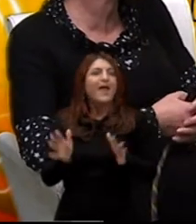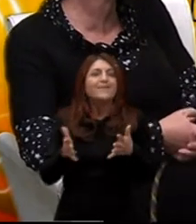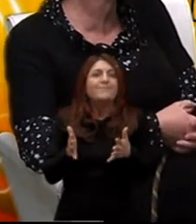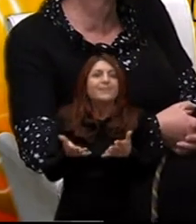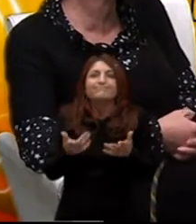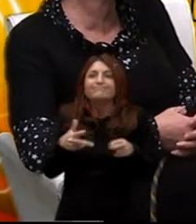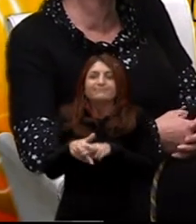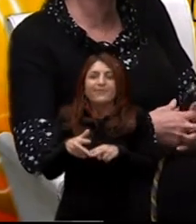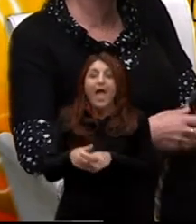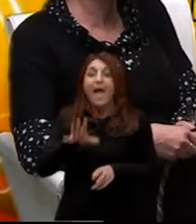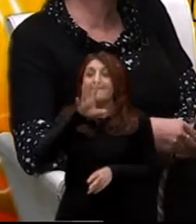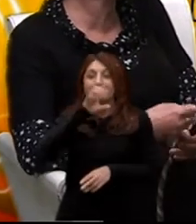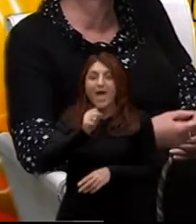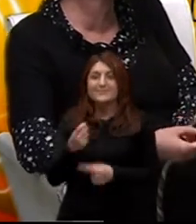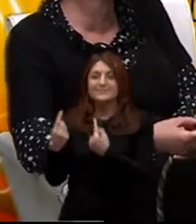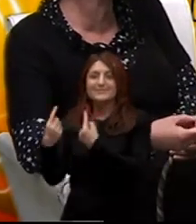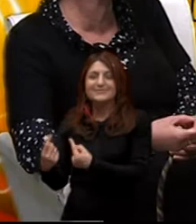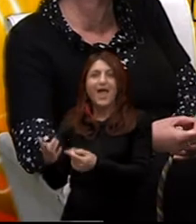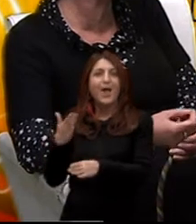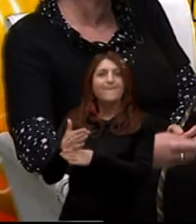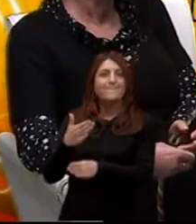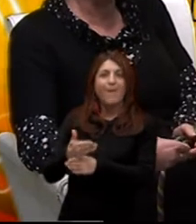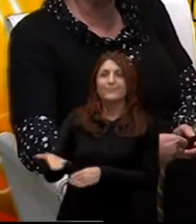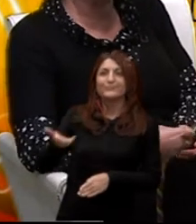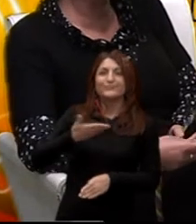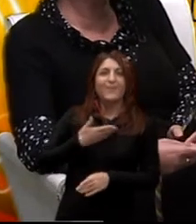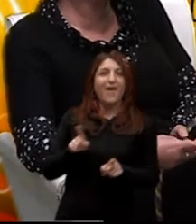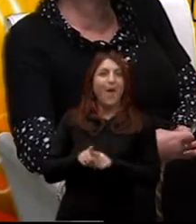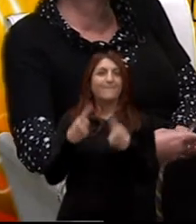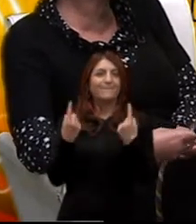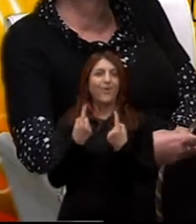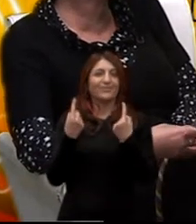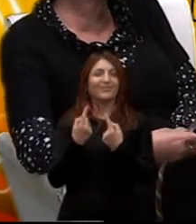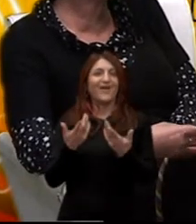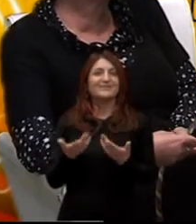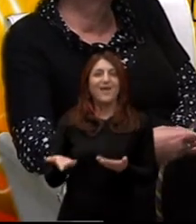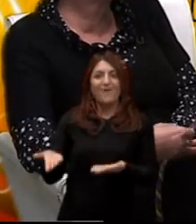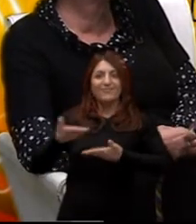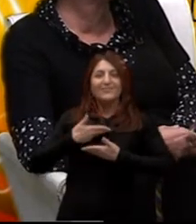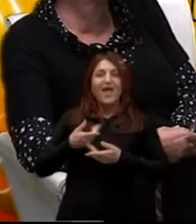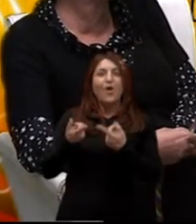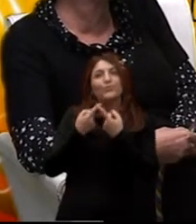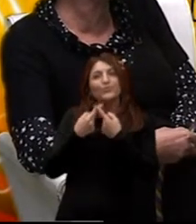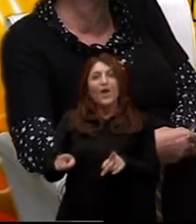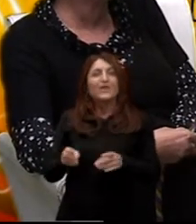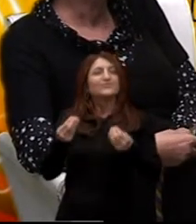tu je pas koji je motivator, koji sudjeluje, koji djetetu pruža uvijek drugačiju aktivnost.